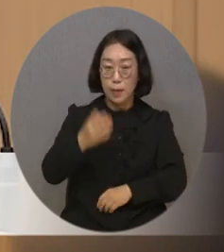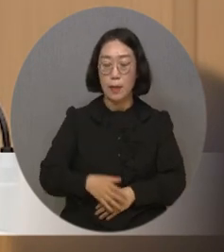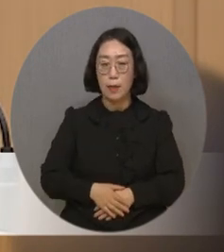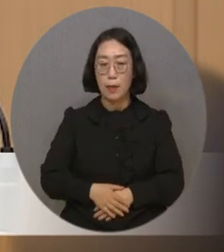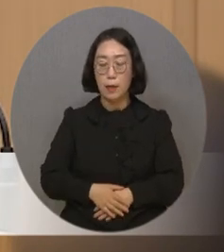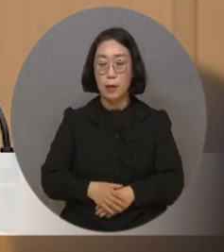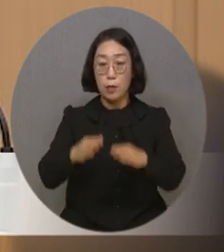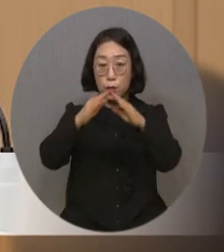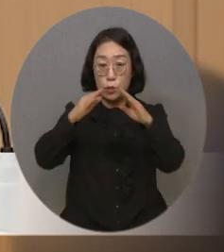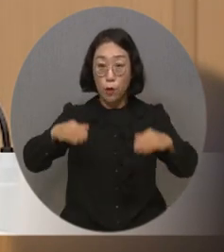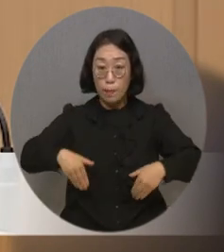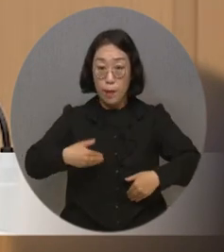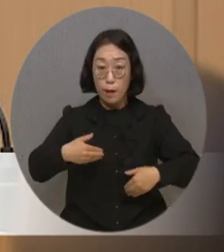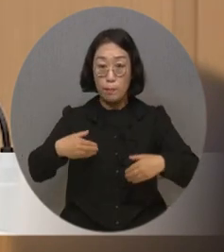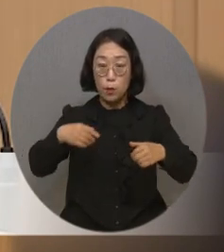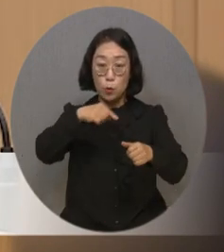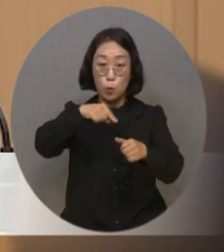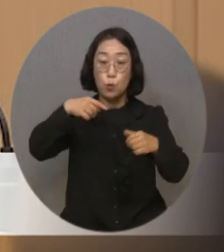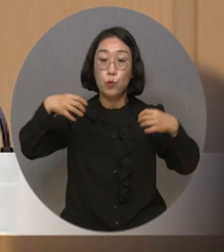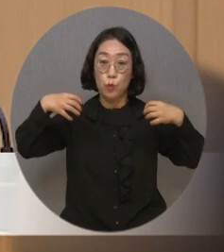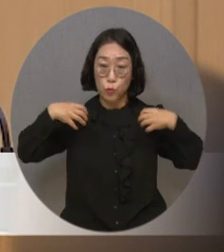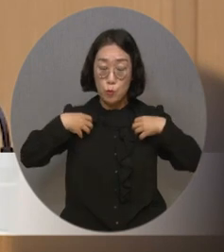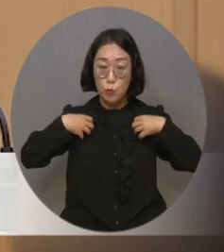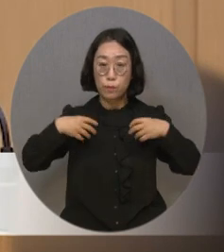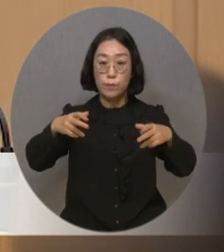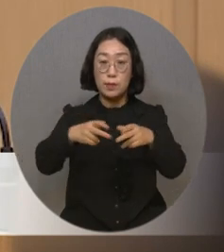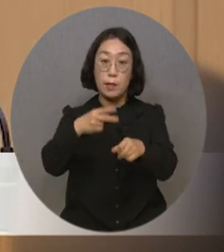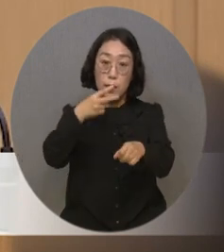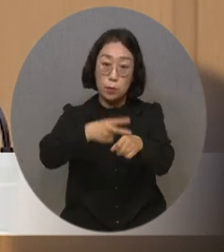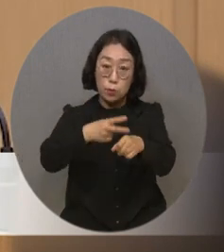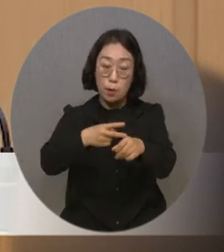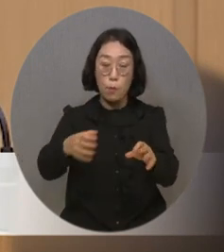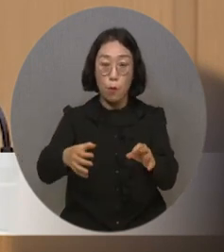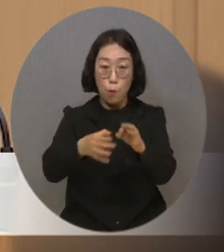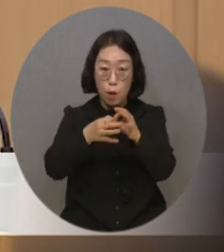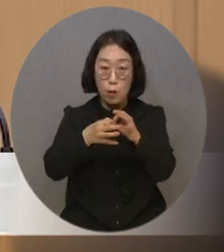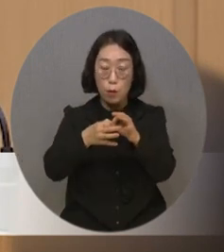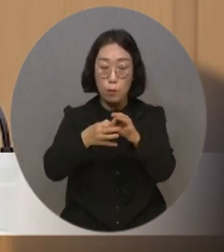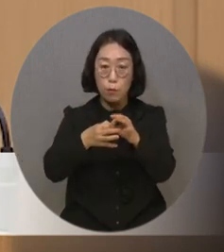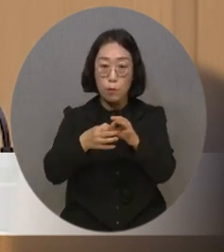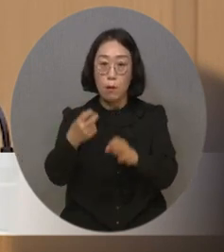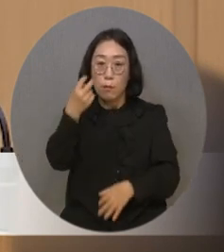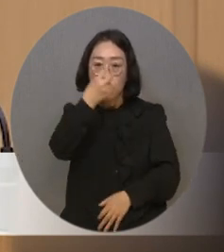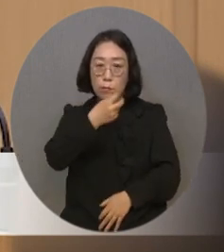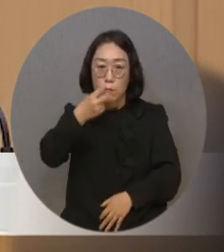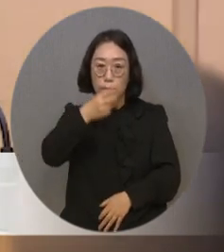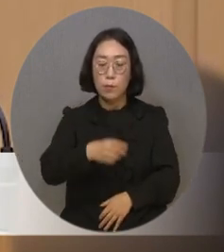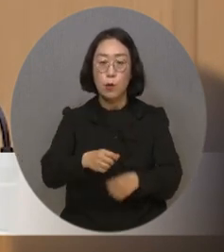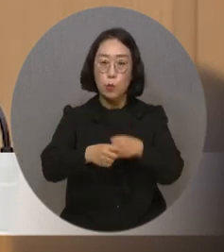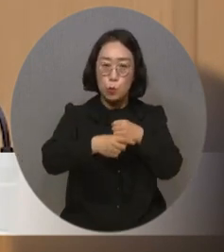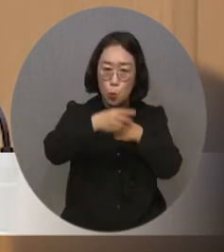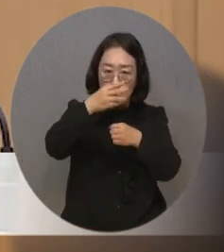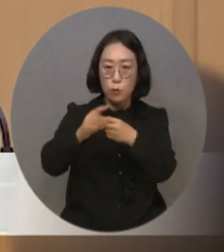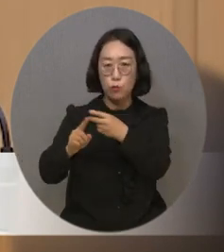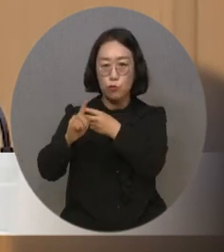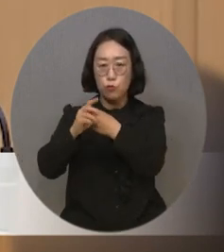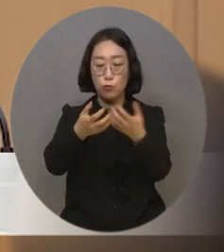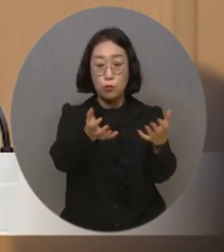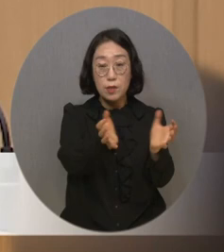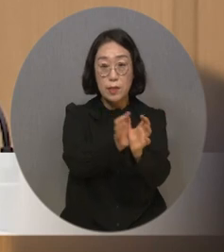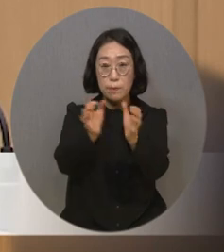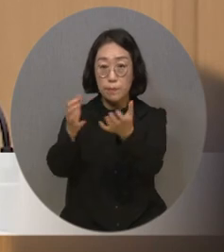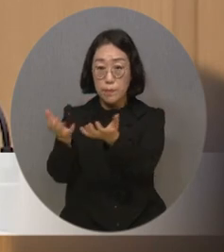현재 전남교육청에 장애인 교훈에 대한 업무는 유수 등 인사팀과 중등 인사팀에서